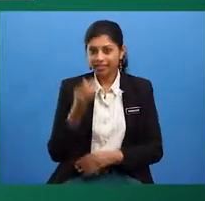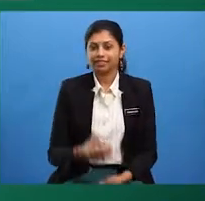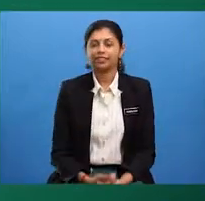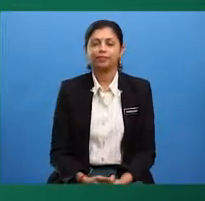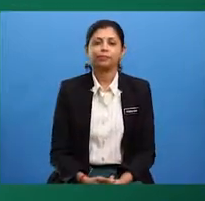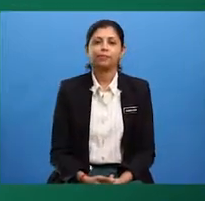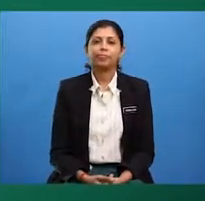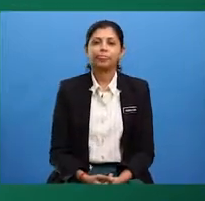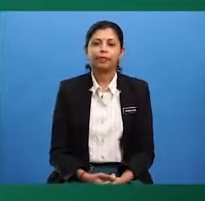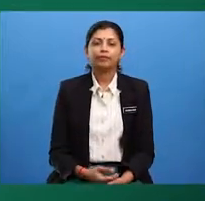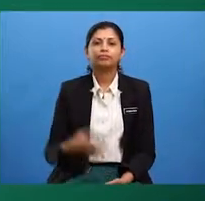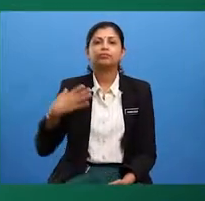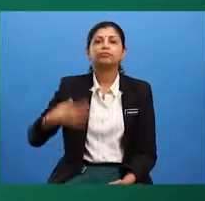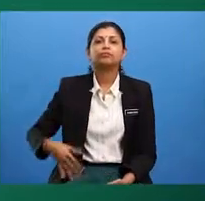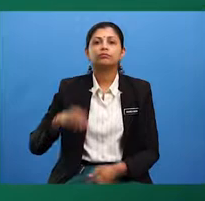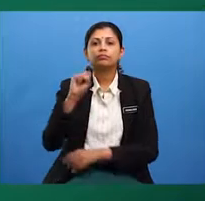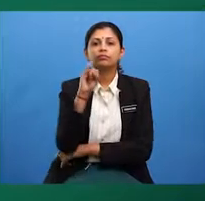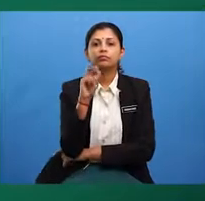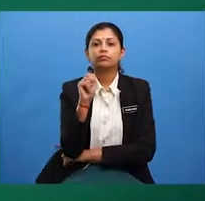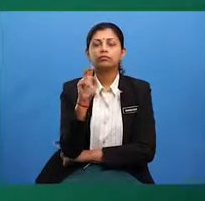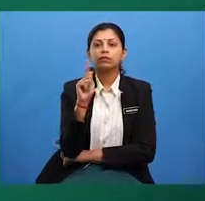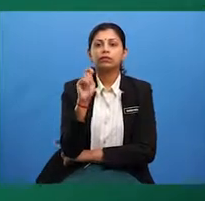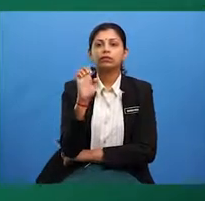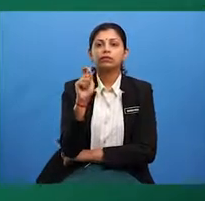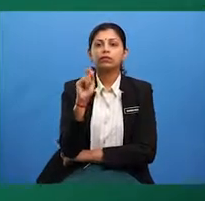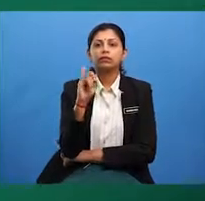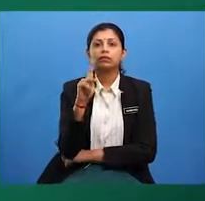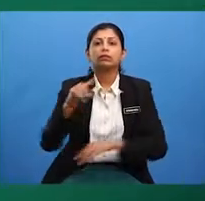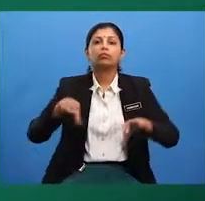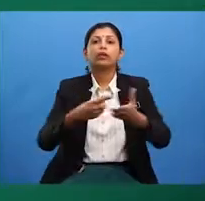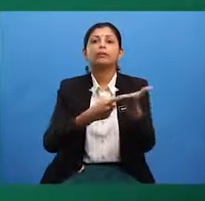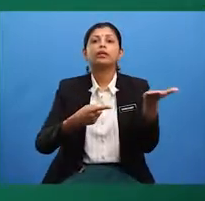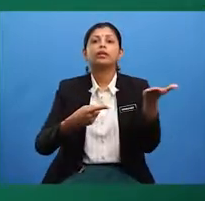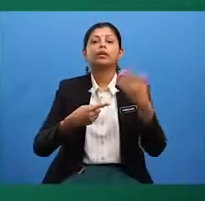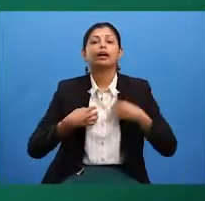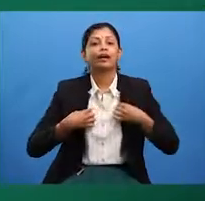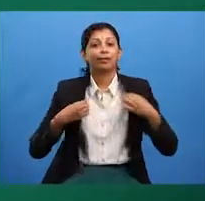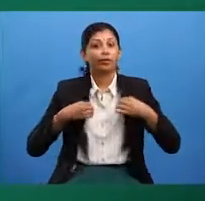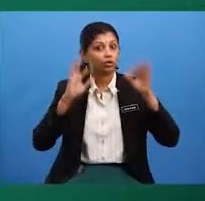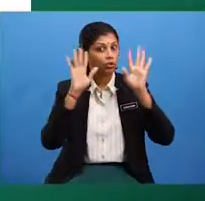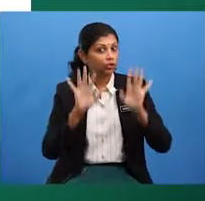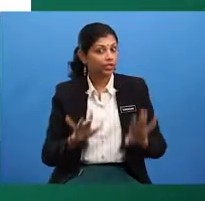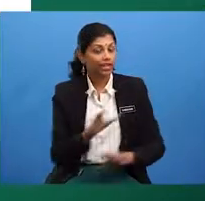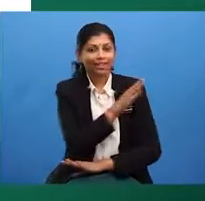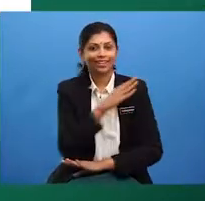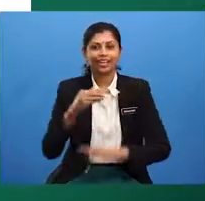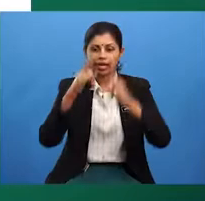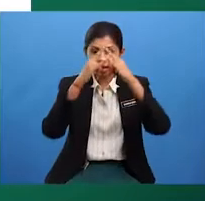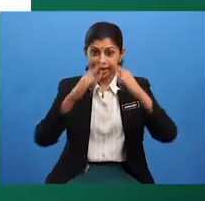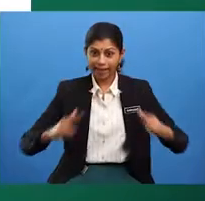Antara contoh objek yang diperbuat daripada kain sintetik adalah baju hujan dan kemah.